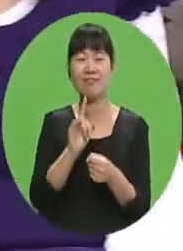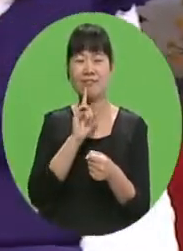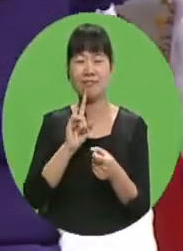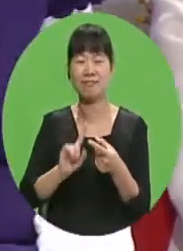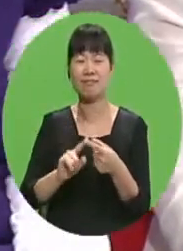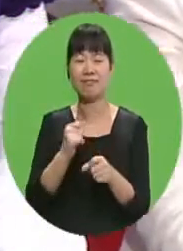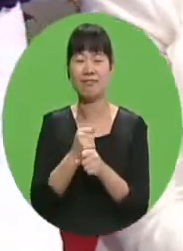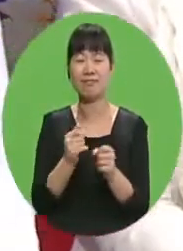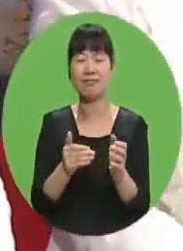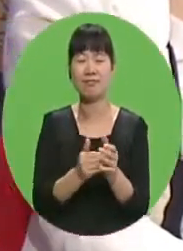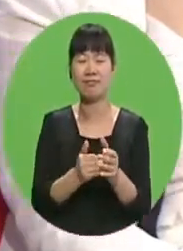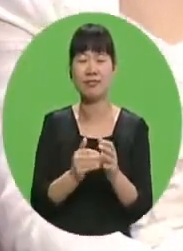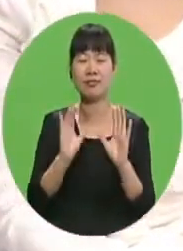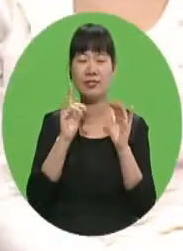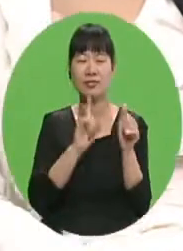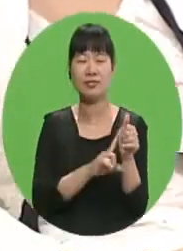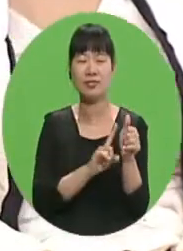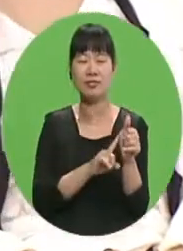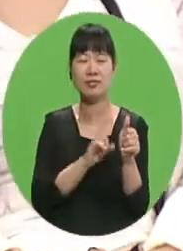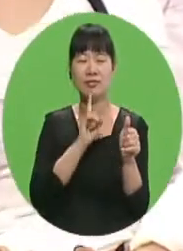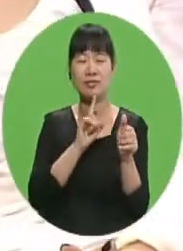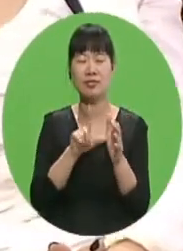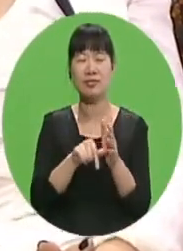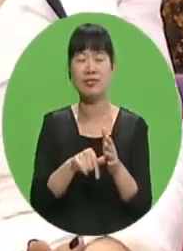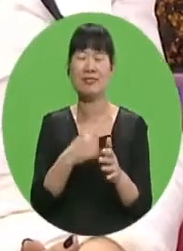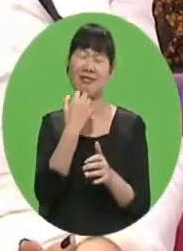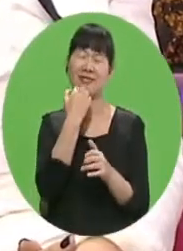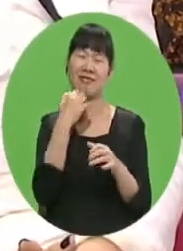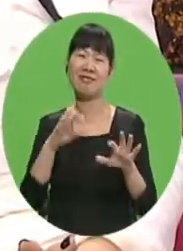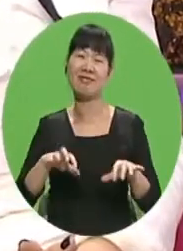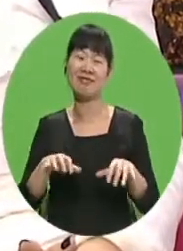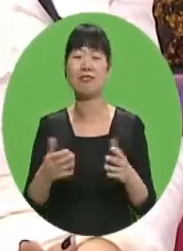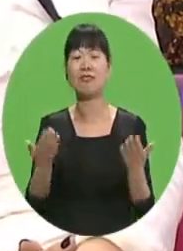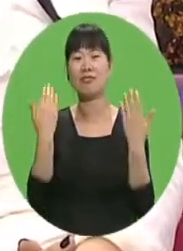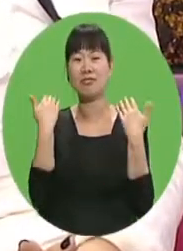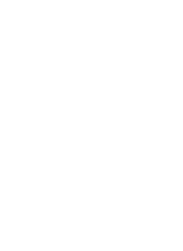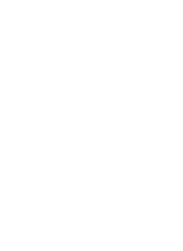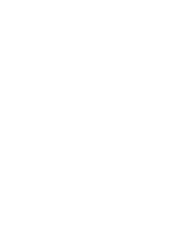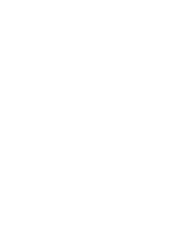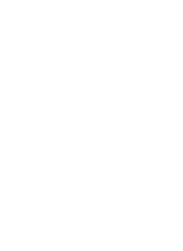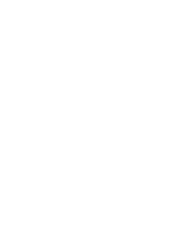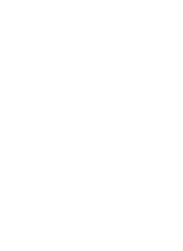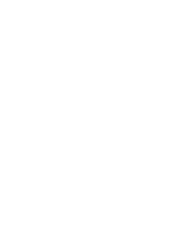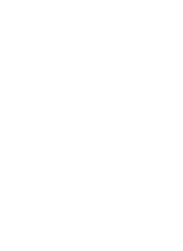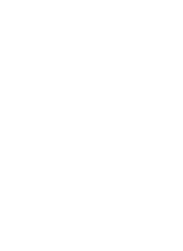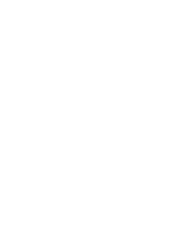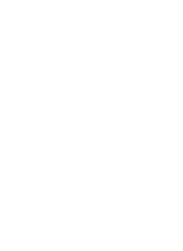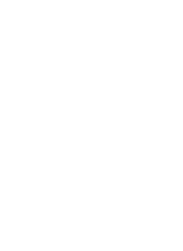거니까요. 그럴 아이들이 이제 이런 이야기할 때 한바탕 깔깔깔깔 웃고 넘기시면 됩니다. 그렇죠. 예.